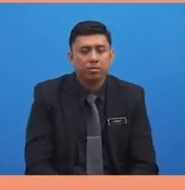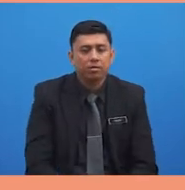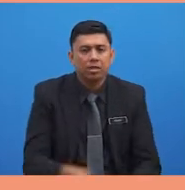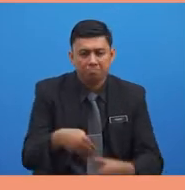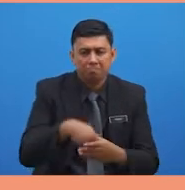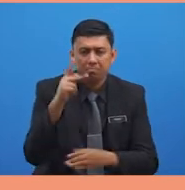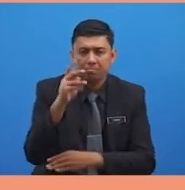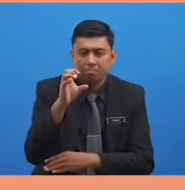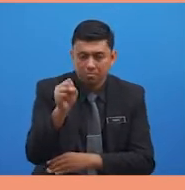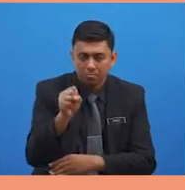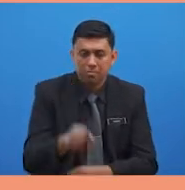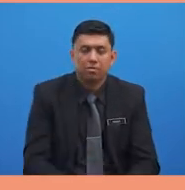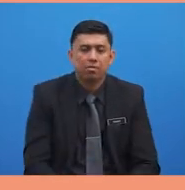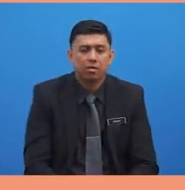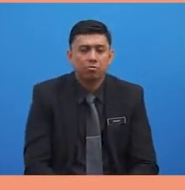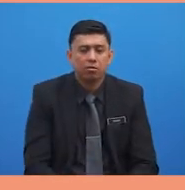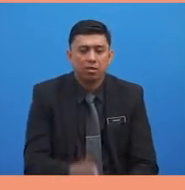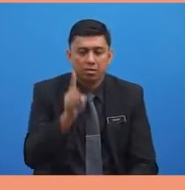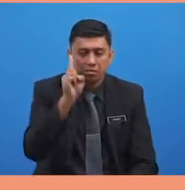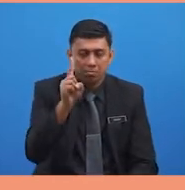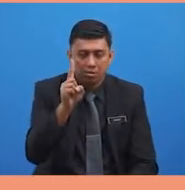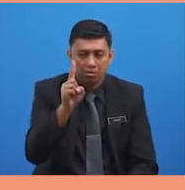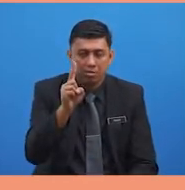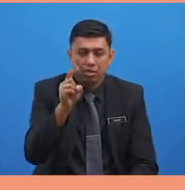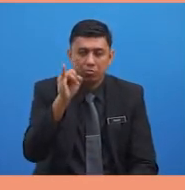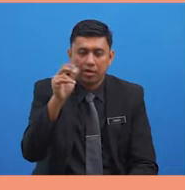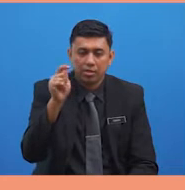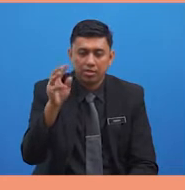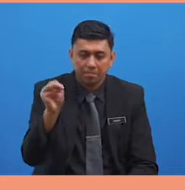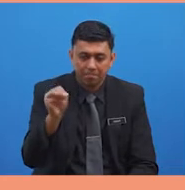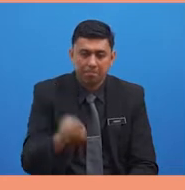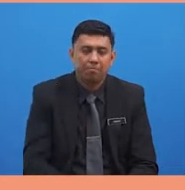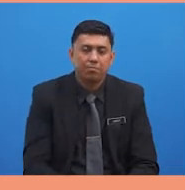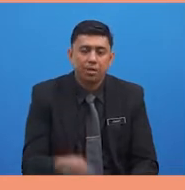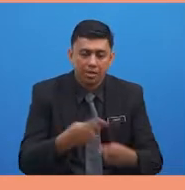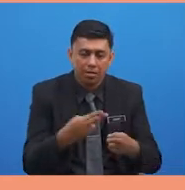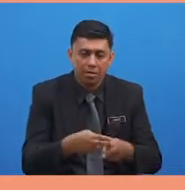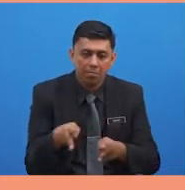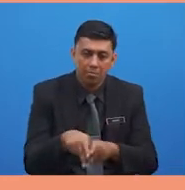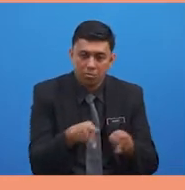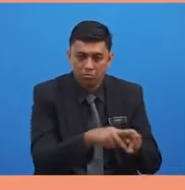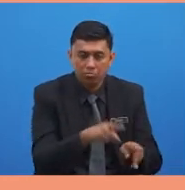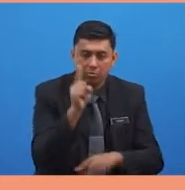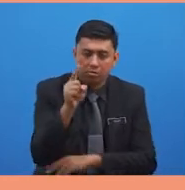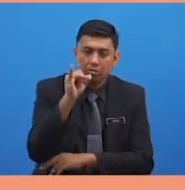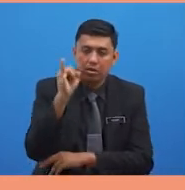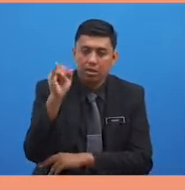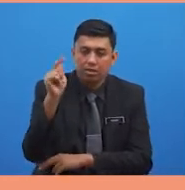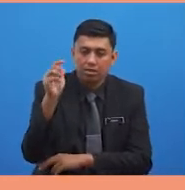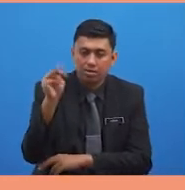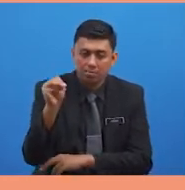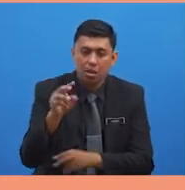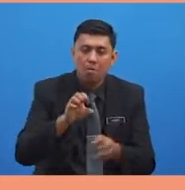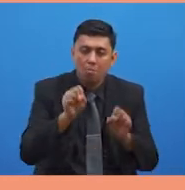Dalam kes ini, message hi adalah satu item output dan nama pula adalah satu